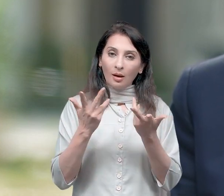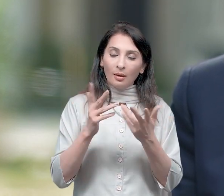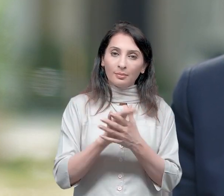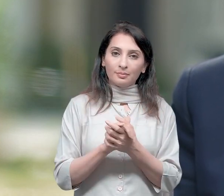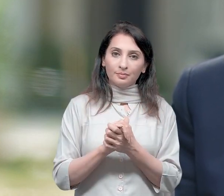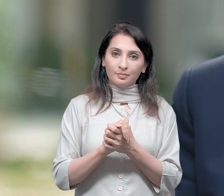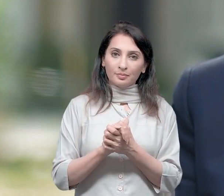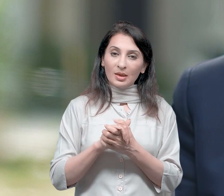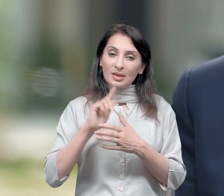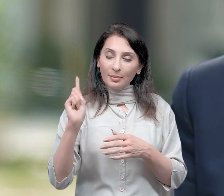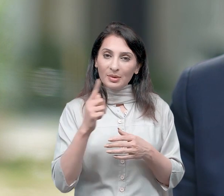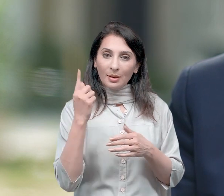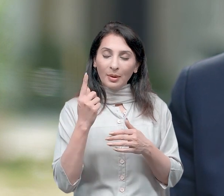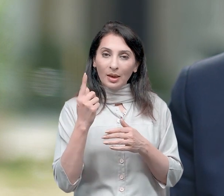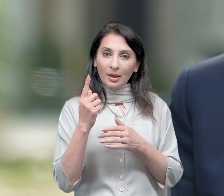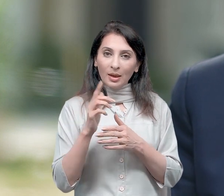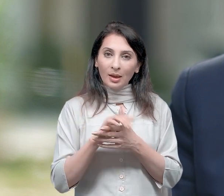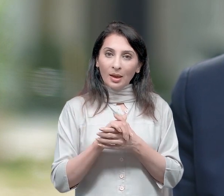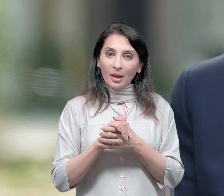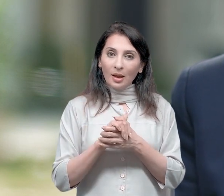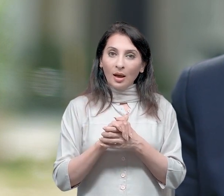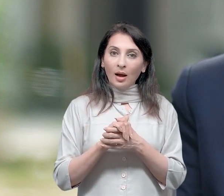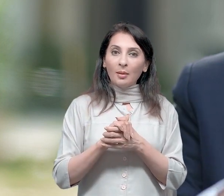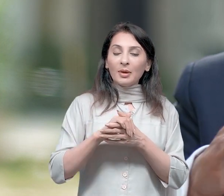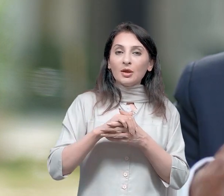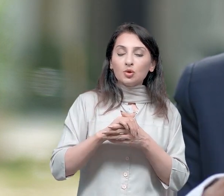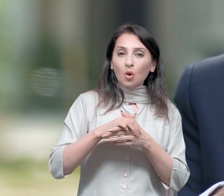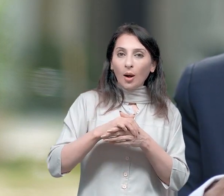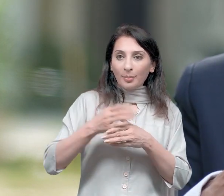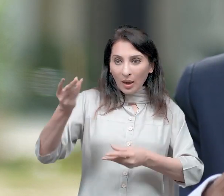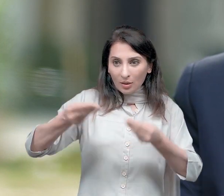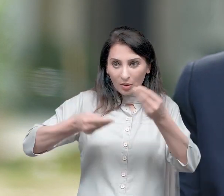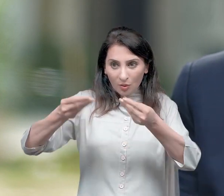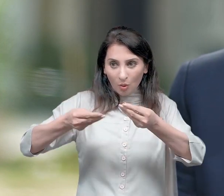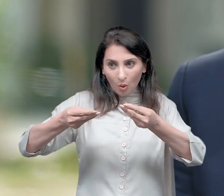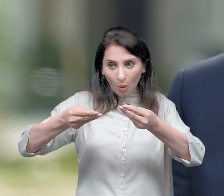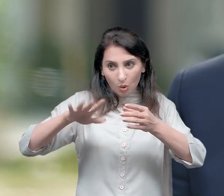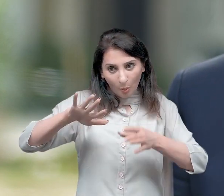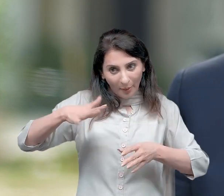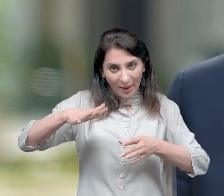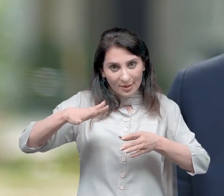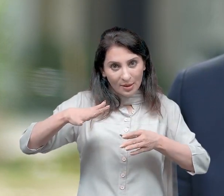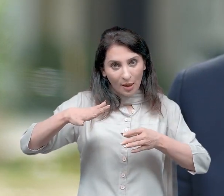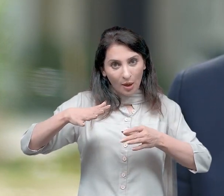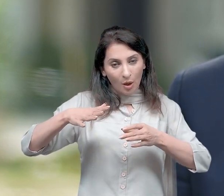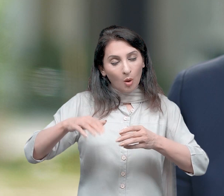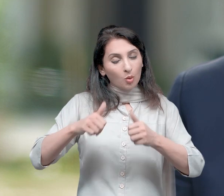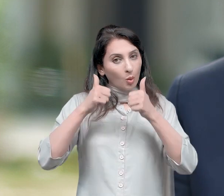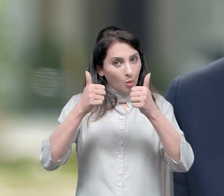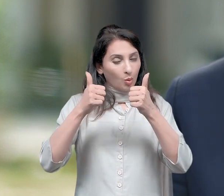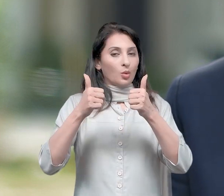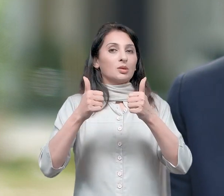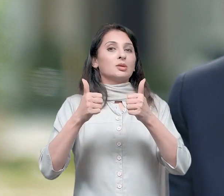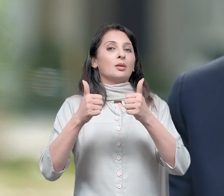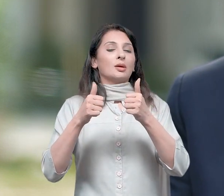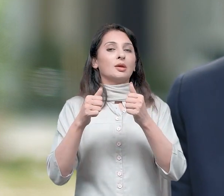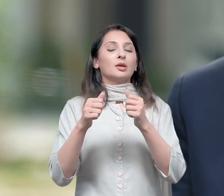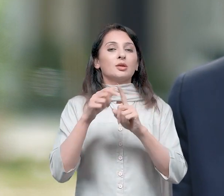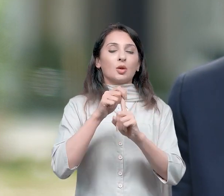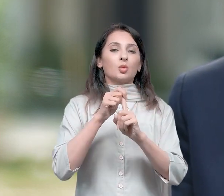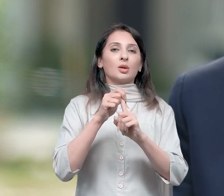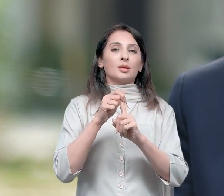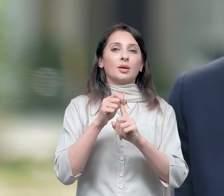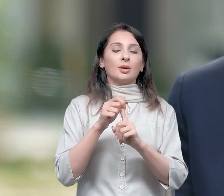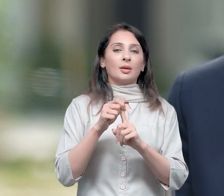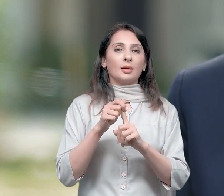اپنا جو ٹریڈ بیلنس ہے اس کو بہتر کرنا چاہیے. بہتر سے مراد یہ ہے کہ ہماری امپورٹس